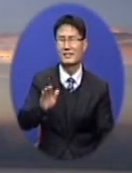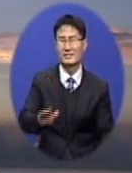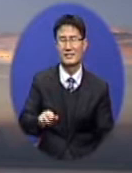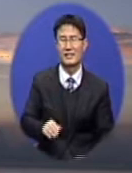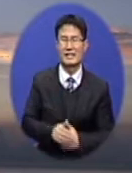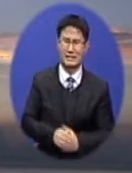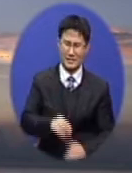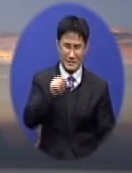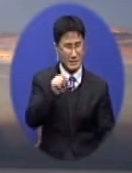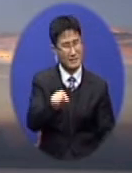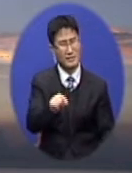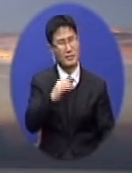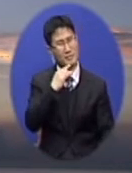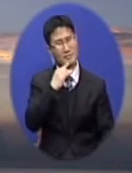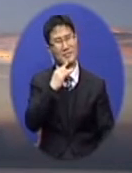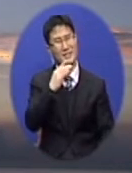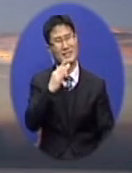하지만 이건